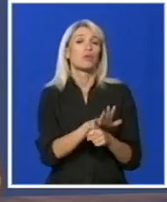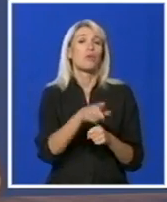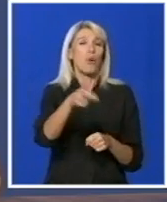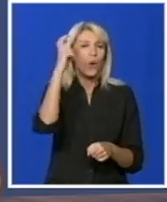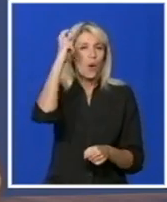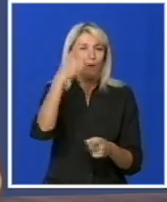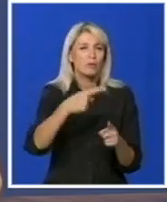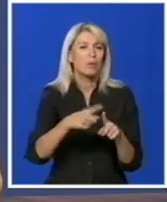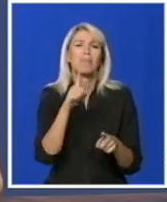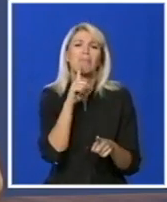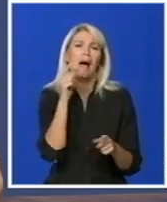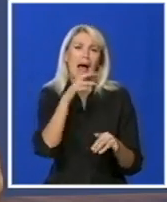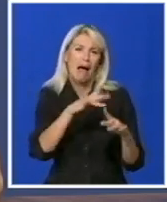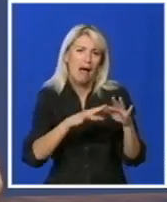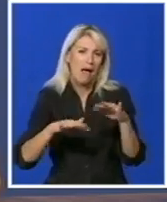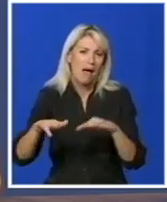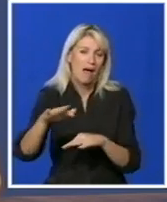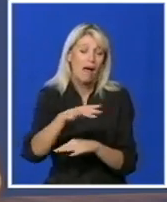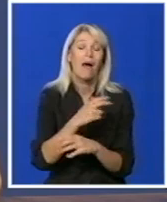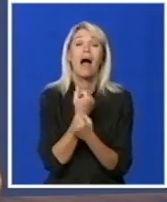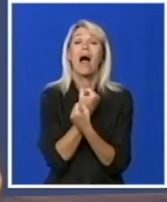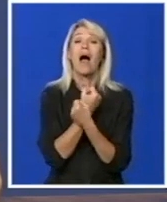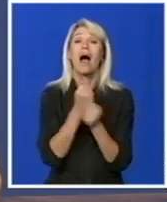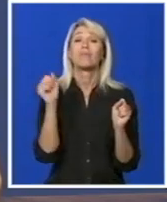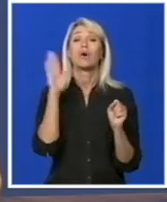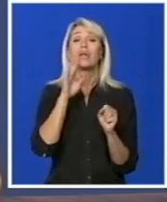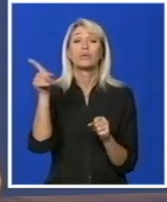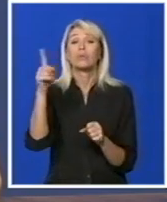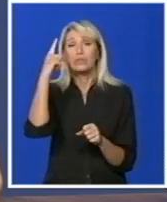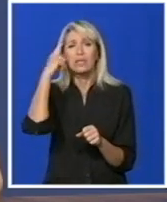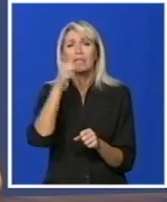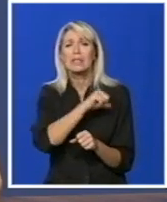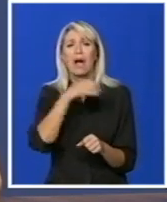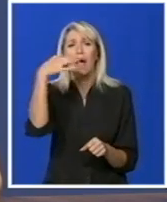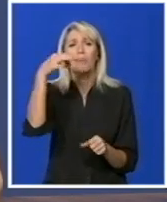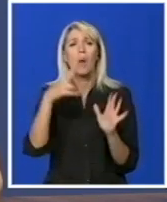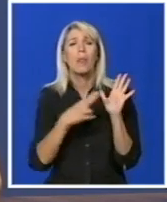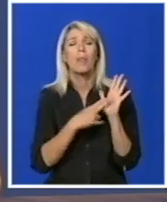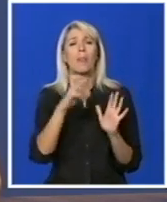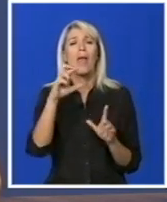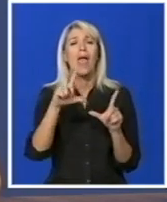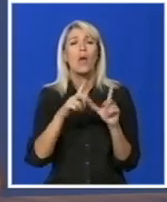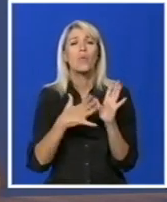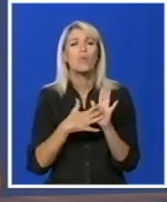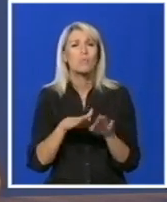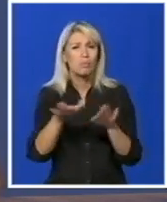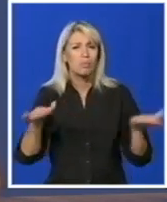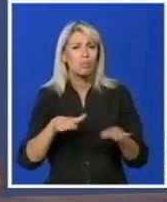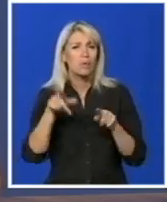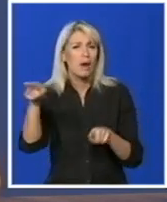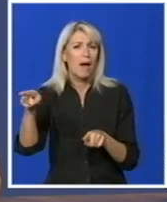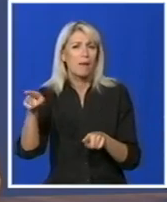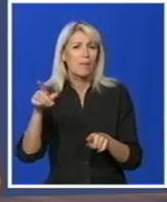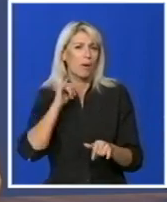infekcije. Što se tiče Bosne i Hercegovine, vi znate da je samo Neum interesantan za naše ljude koji tamo odlaze. To je pod